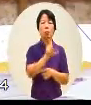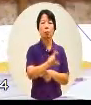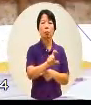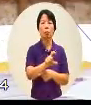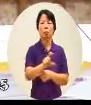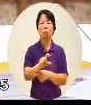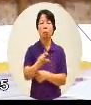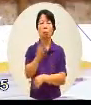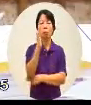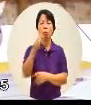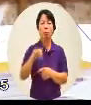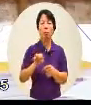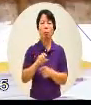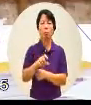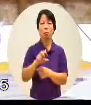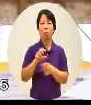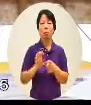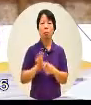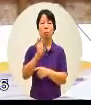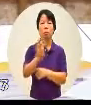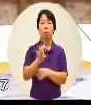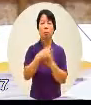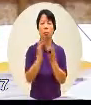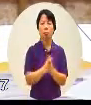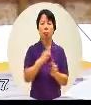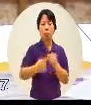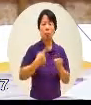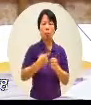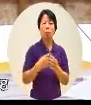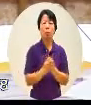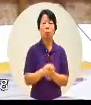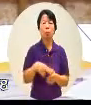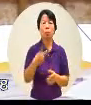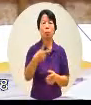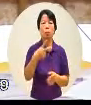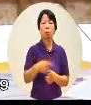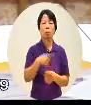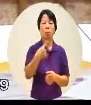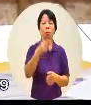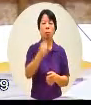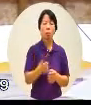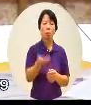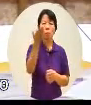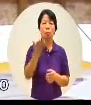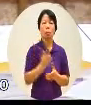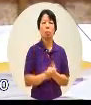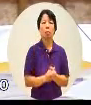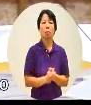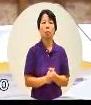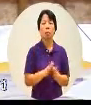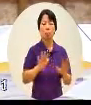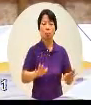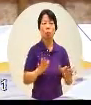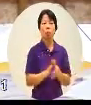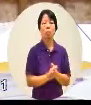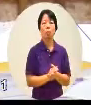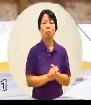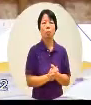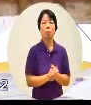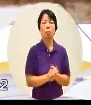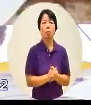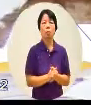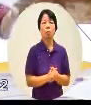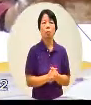方40%， 对40%， 所以每一个学年我们要负担多少？ 大概1-2亿，要1亿多， 1亿多， 目前 1亿多吗？